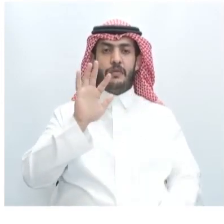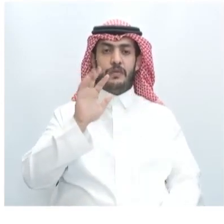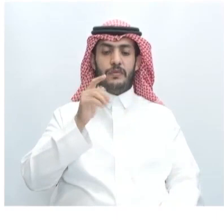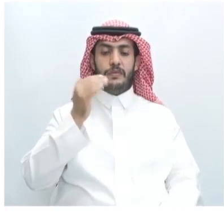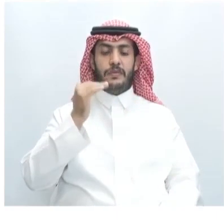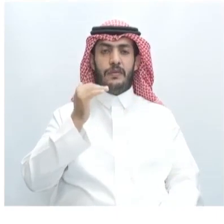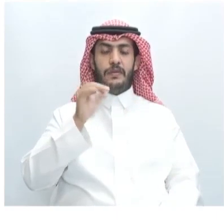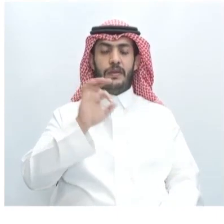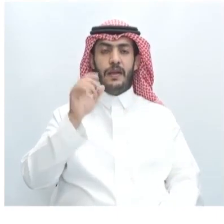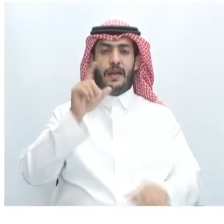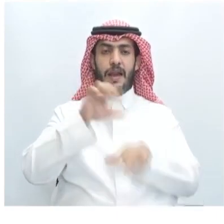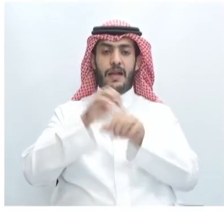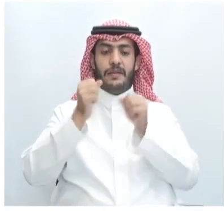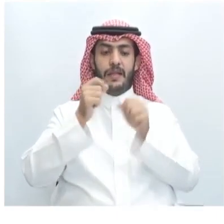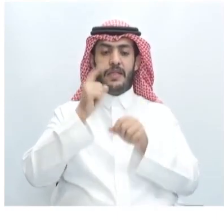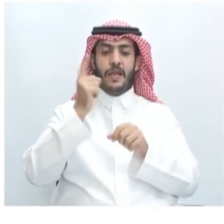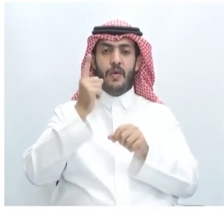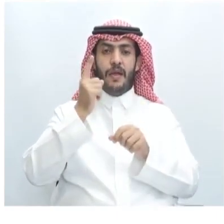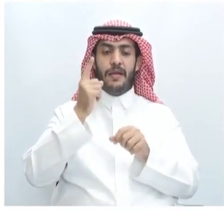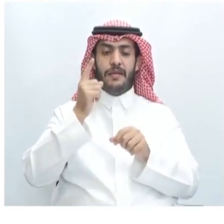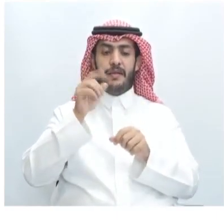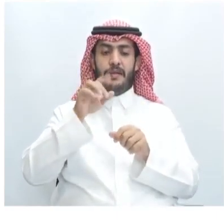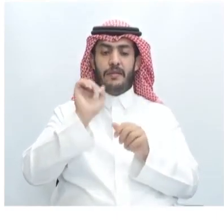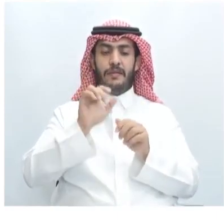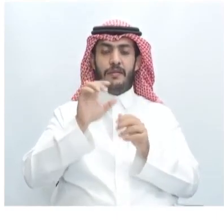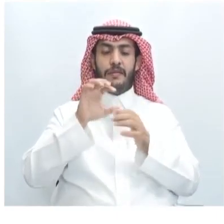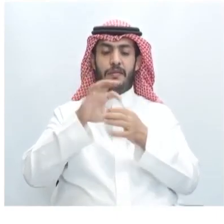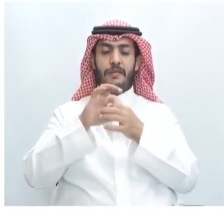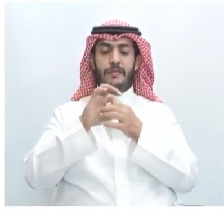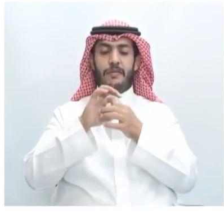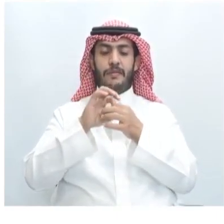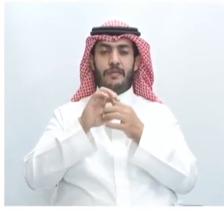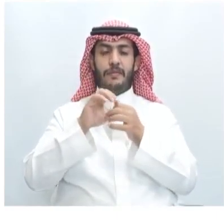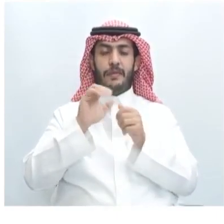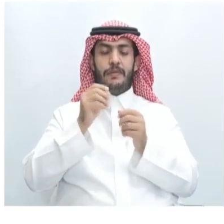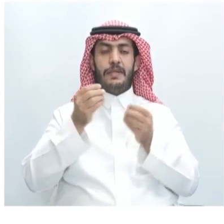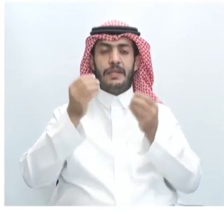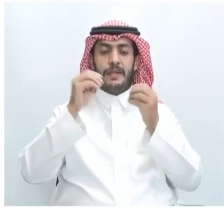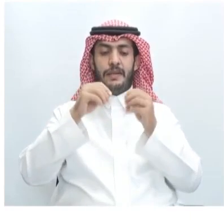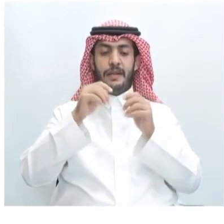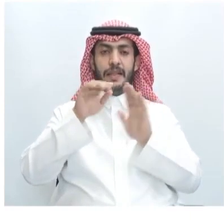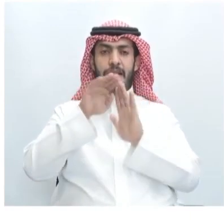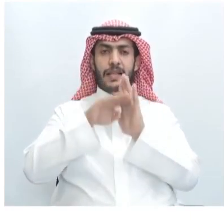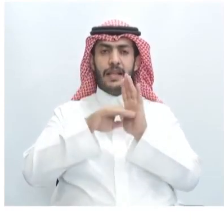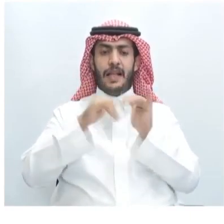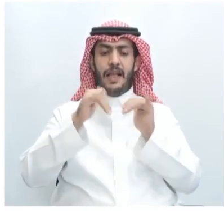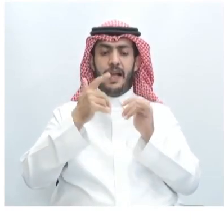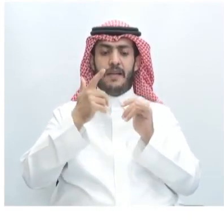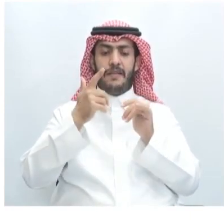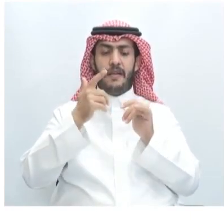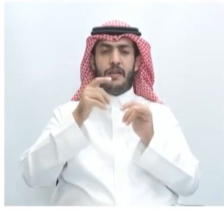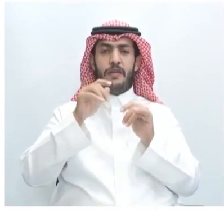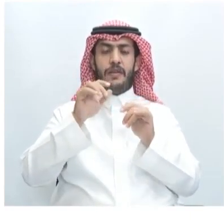هو انتفاء العاملين في الدوله بناء على انتقاء العاملين في الدوله بناء على معايير الكفاءه والصلب